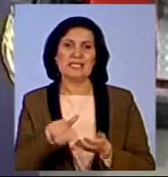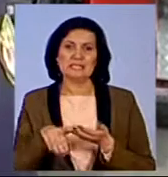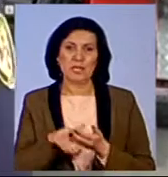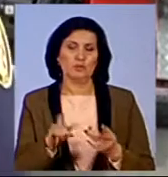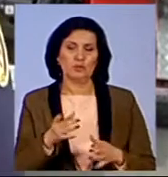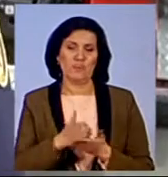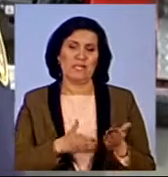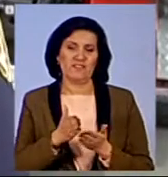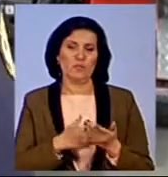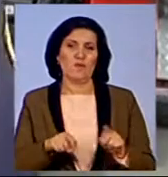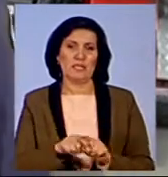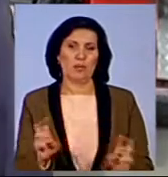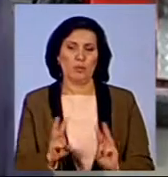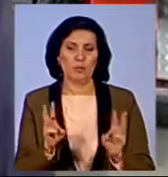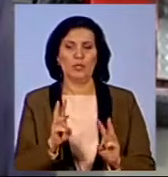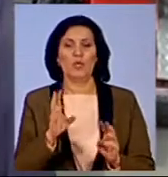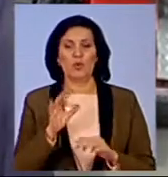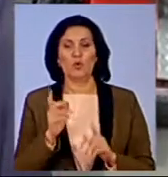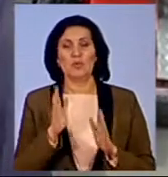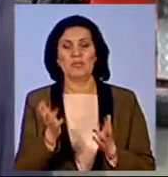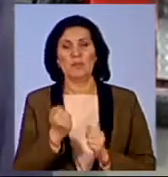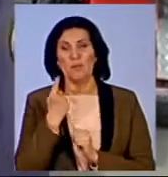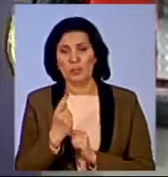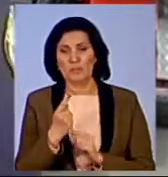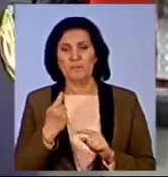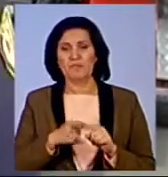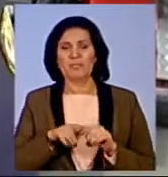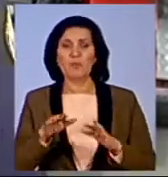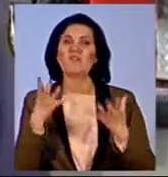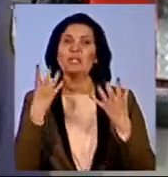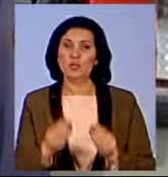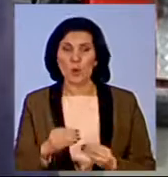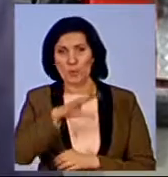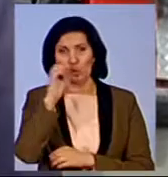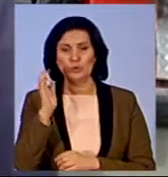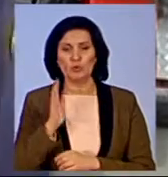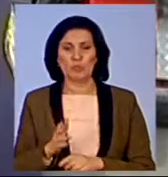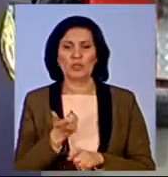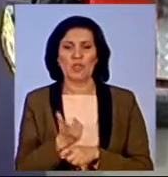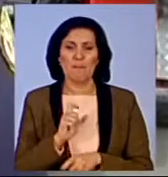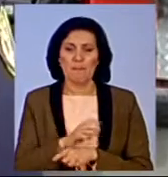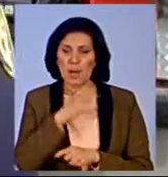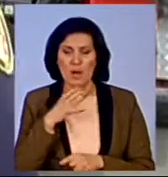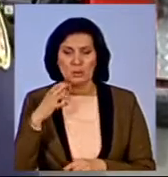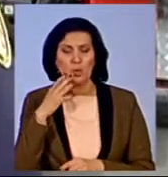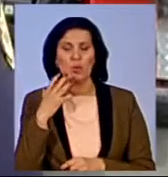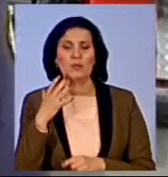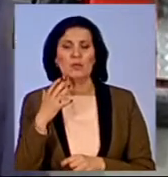ми ліквідували таку пожежу. Но ми тільки беремо одне, це ми провели днем. Ночі воно буде набагато